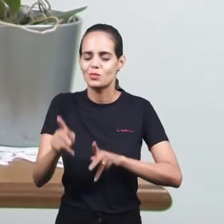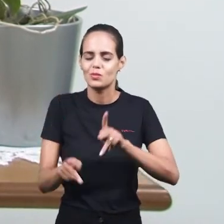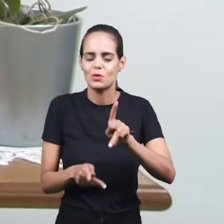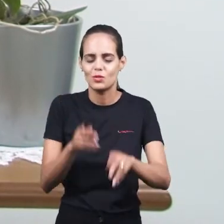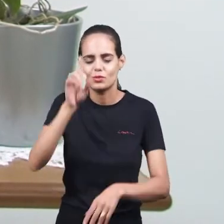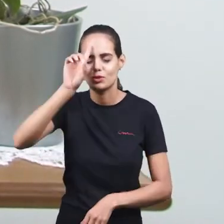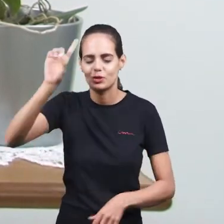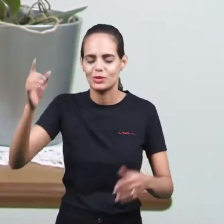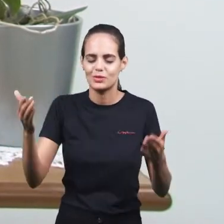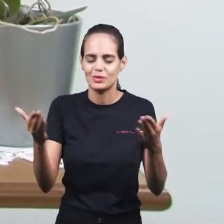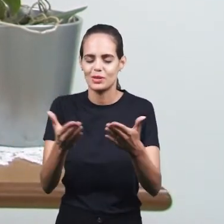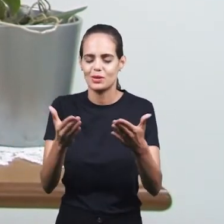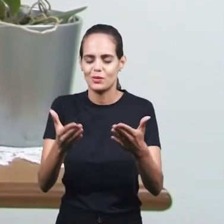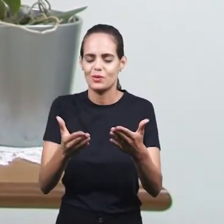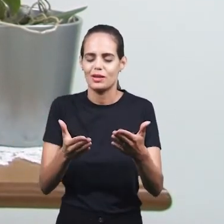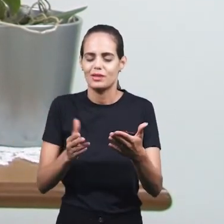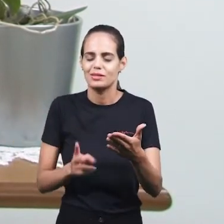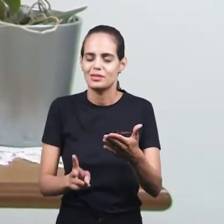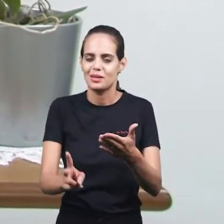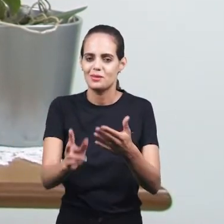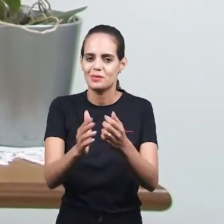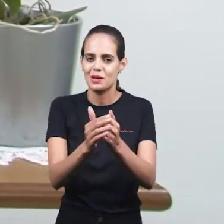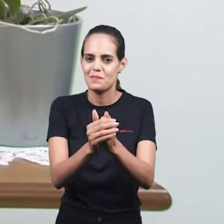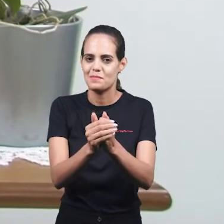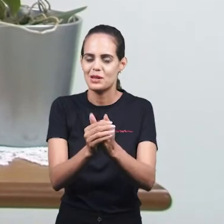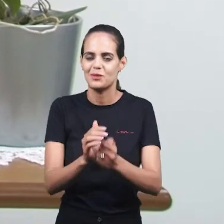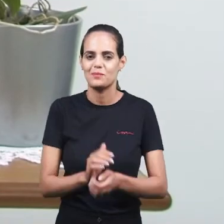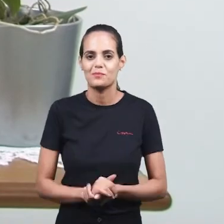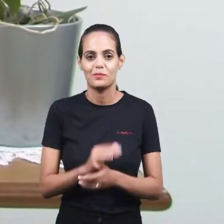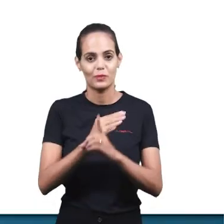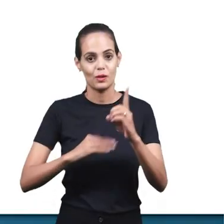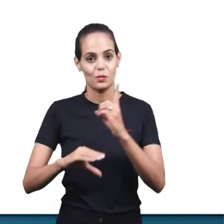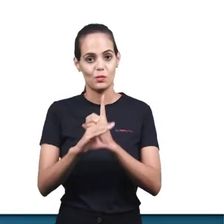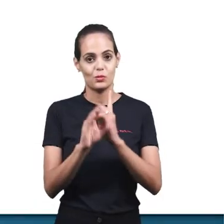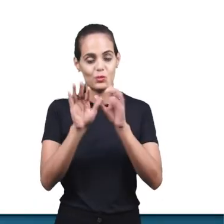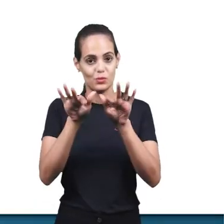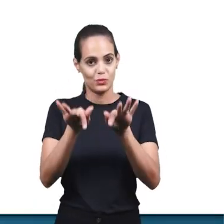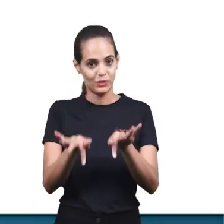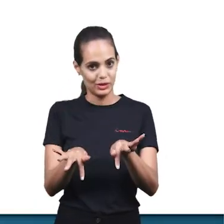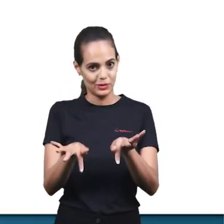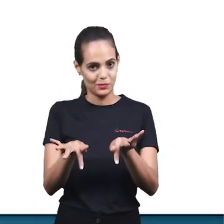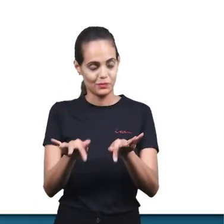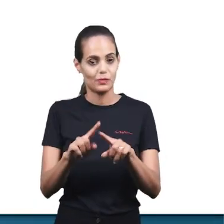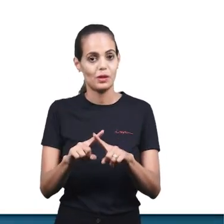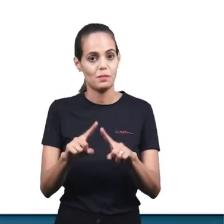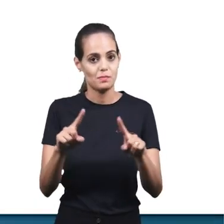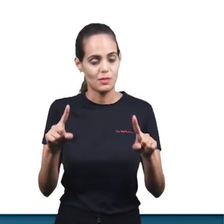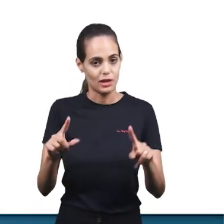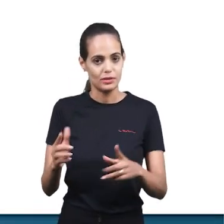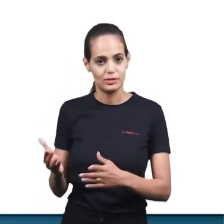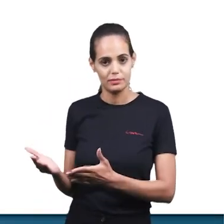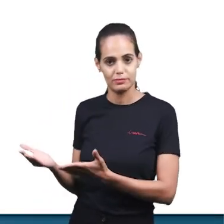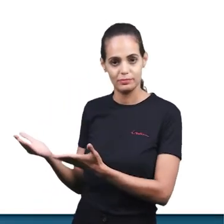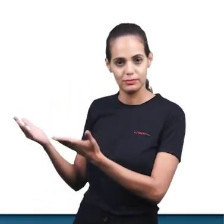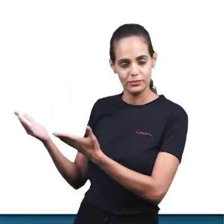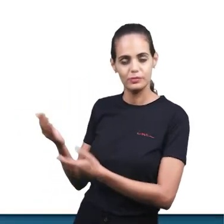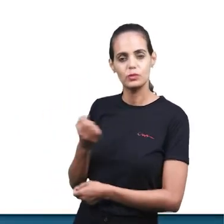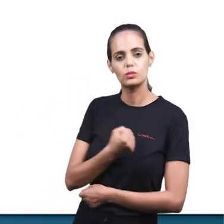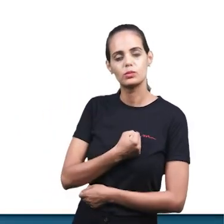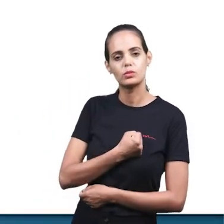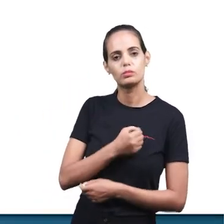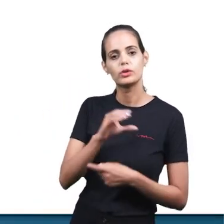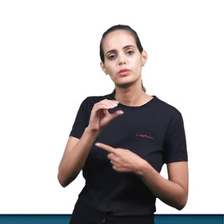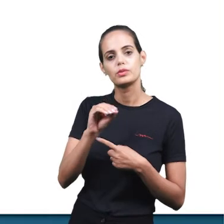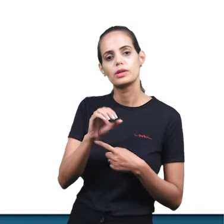вовеки. Аминь. Наше богослужение подошло к концу. Мы хотели бы оставить номер телефона для всех